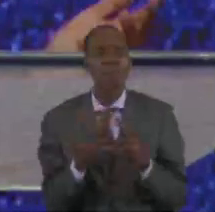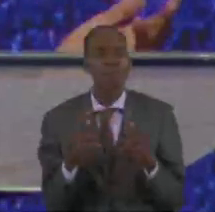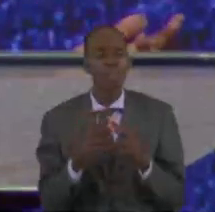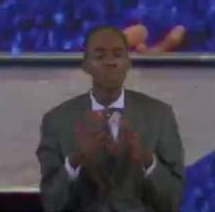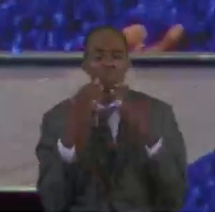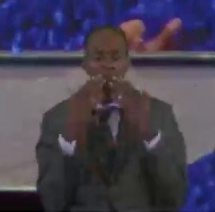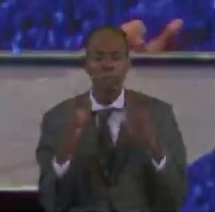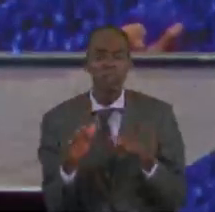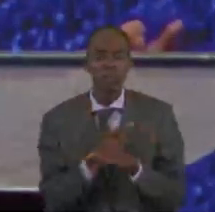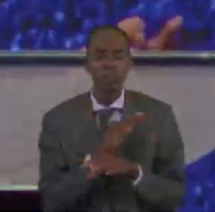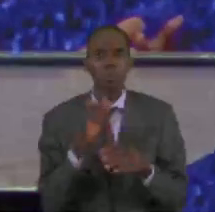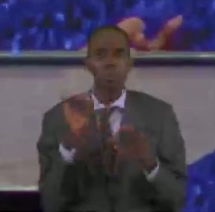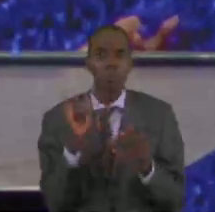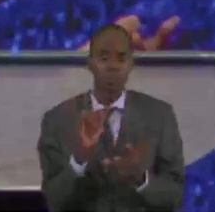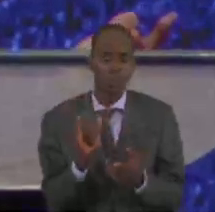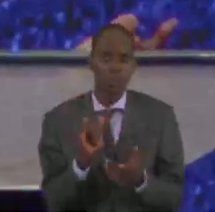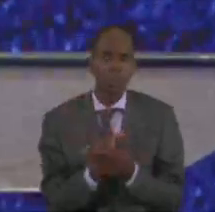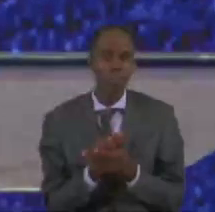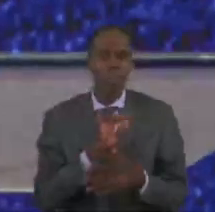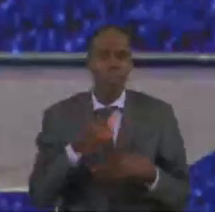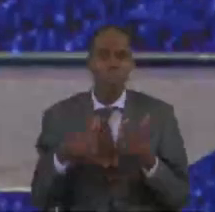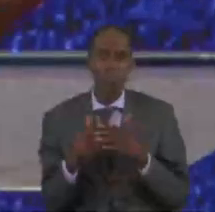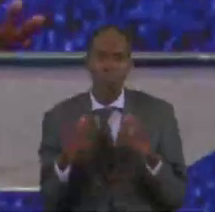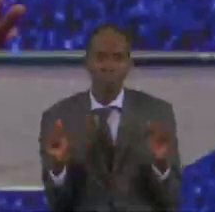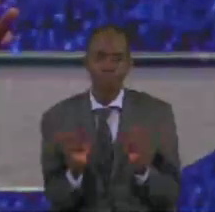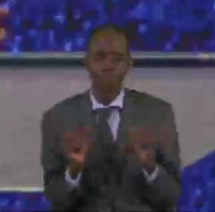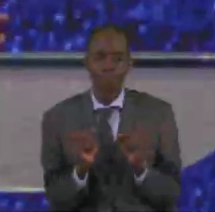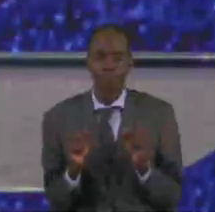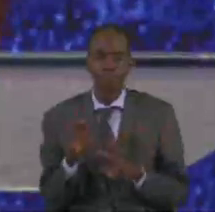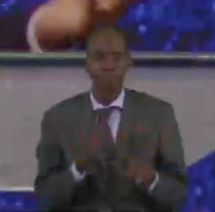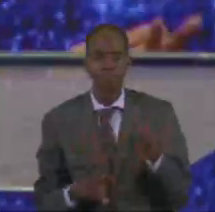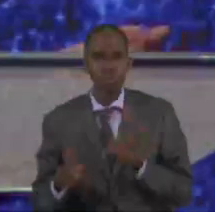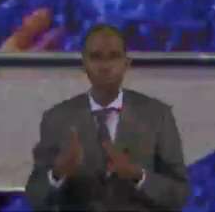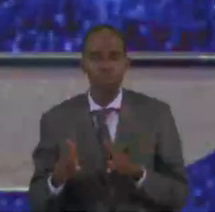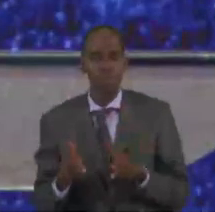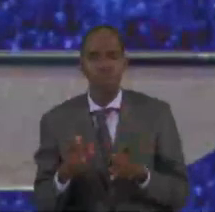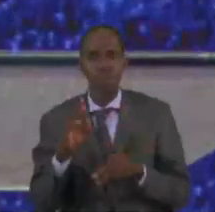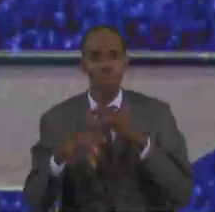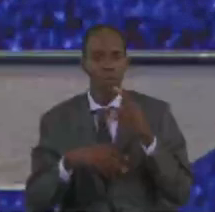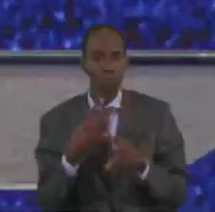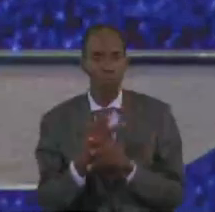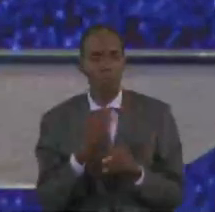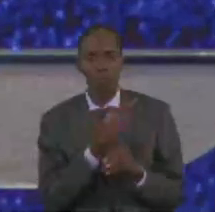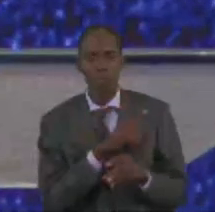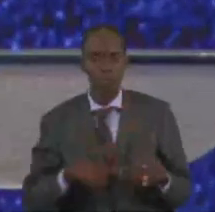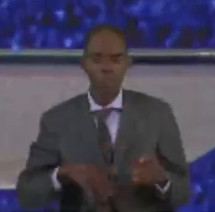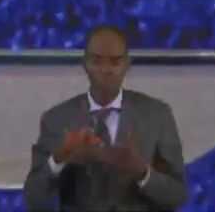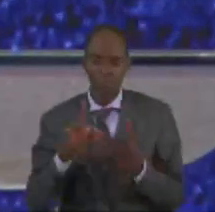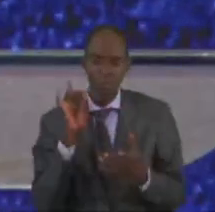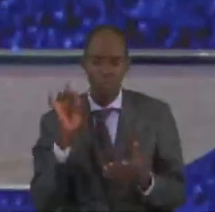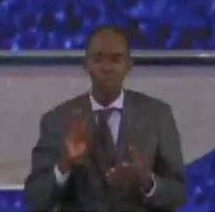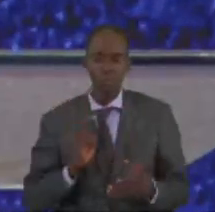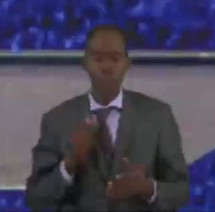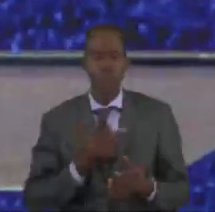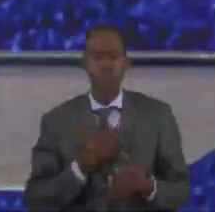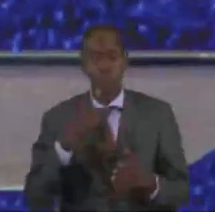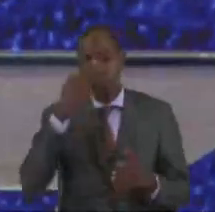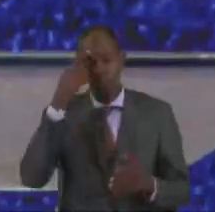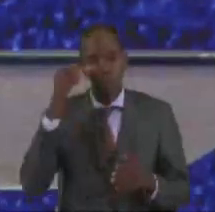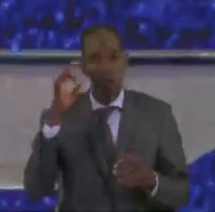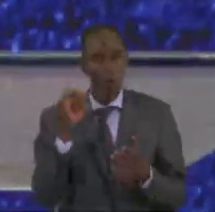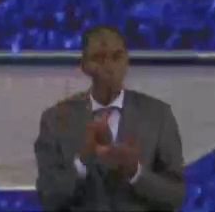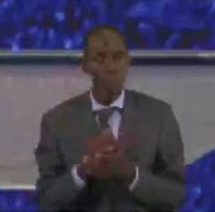Et nous sommes reconnaissants qu'avec la foule, les multitudes dans le monde, le Seigneur nous a